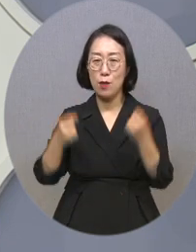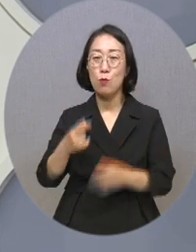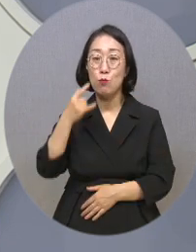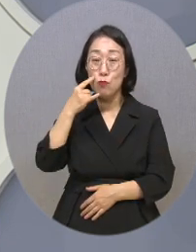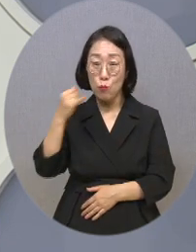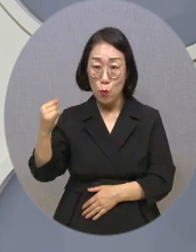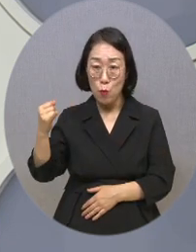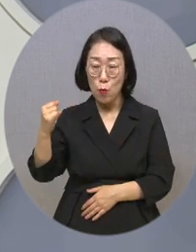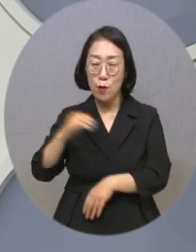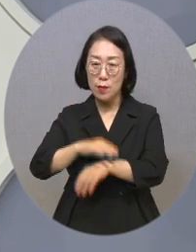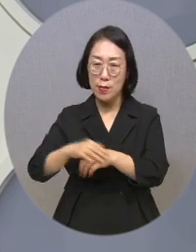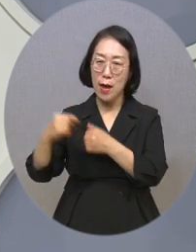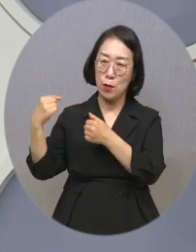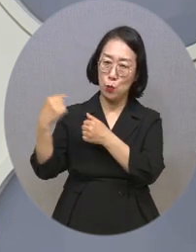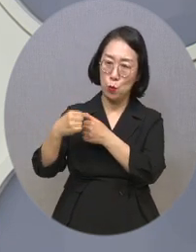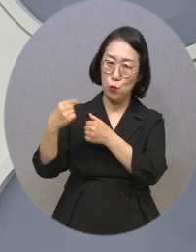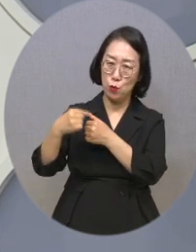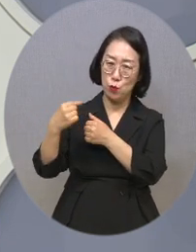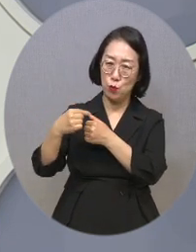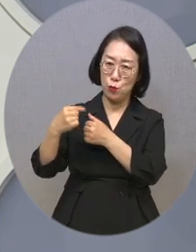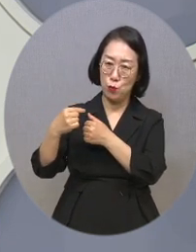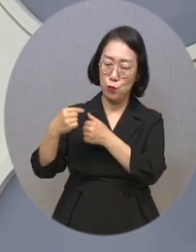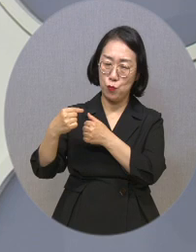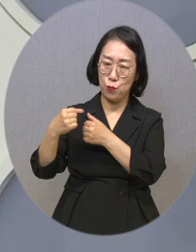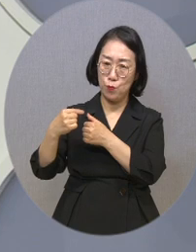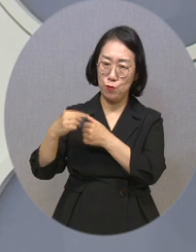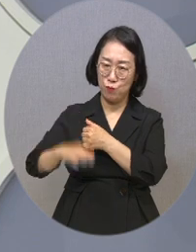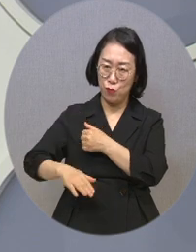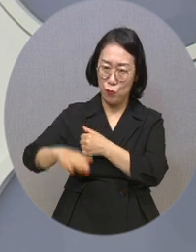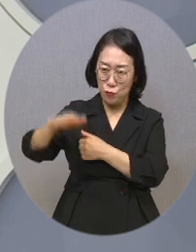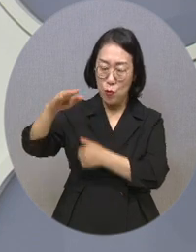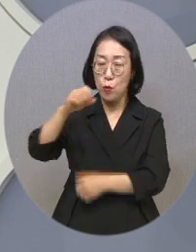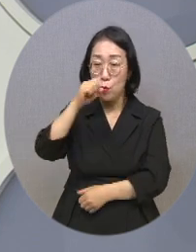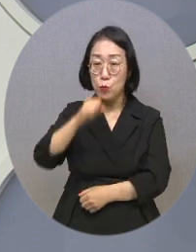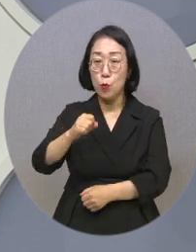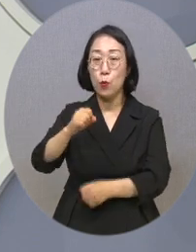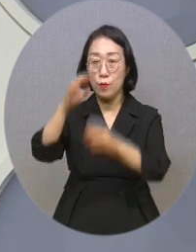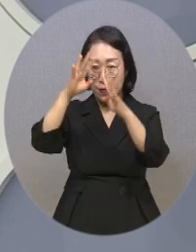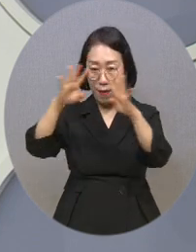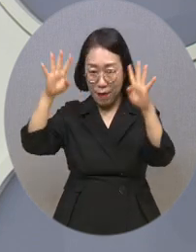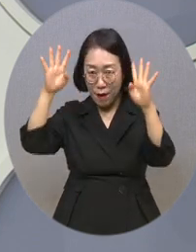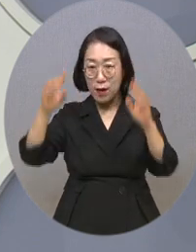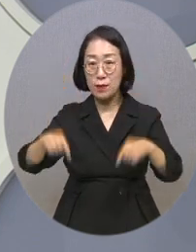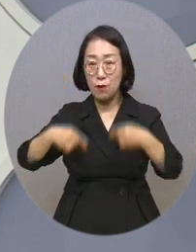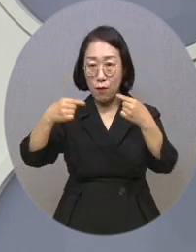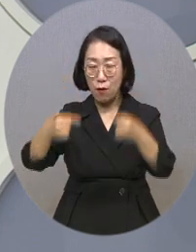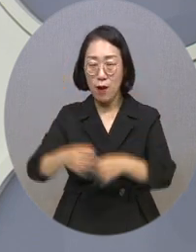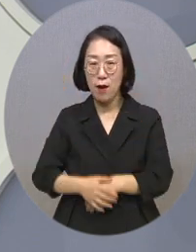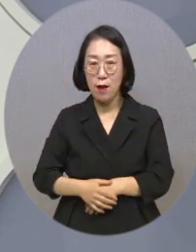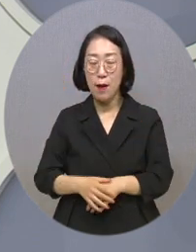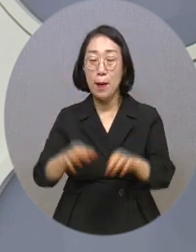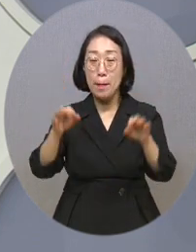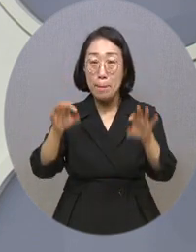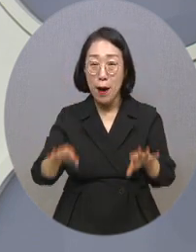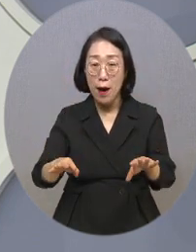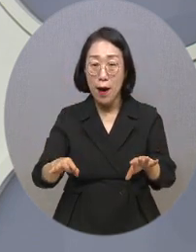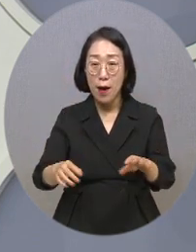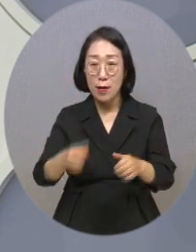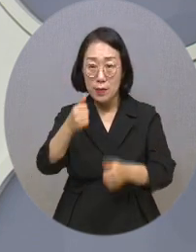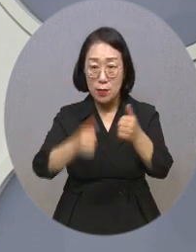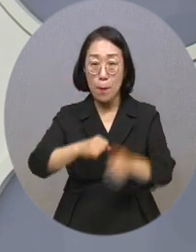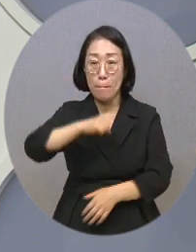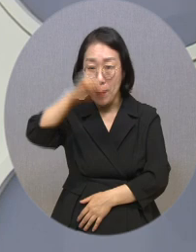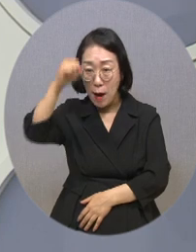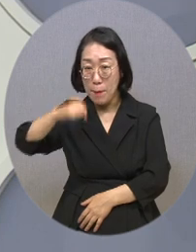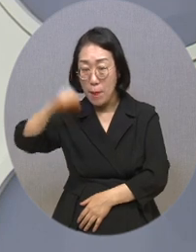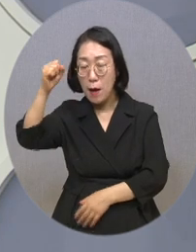워낙 열심히 교육을 시켜주셔서 좋은 학교에 가고 그래서 그냥 좀 쉽게 한 편인데요.